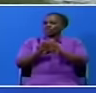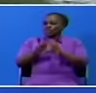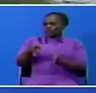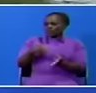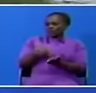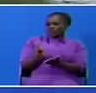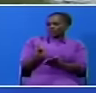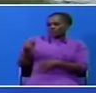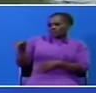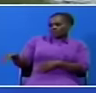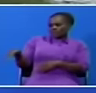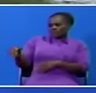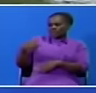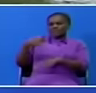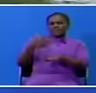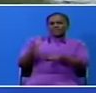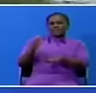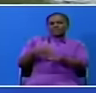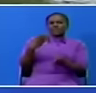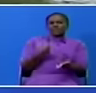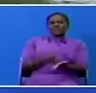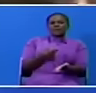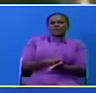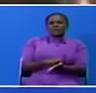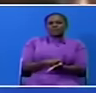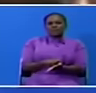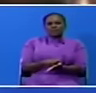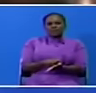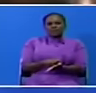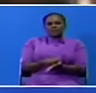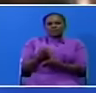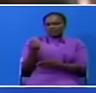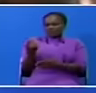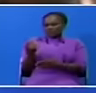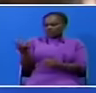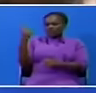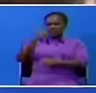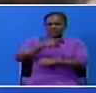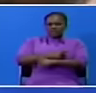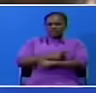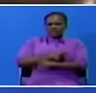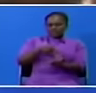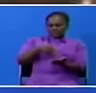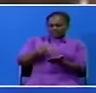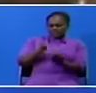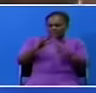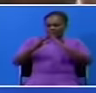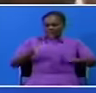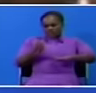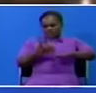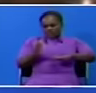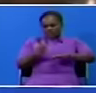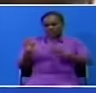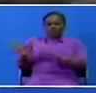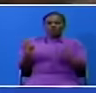nimechelewa. Asubuhi leo nimeanza kutumana pesa 6000 nimelipa receipt ndio hapa. Just few days people have been paying their rent, their normal rent, and the agent